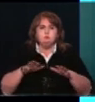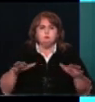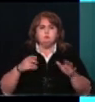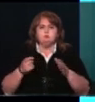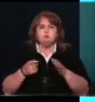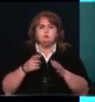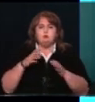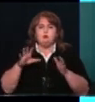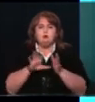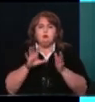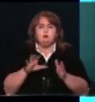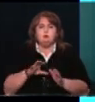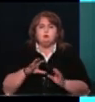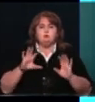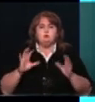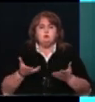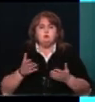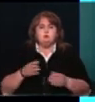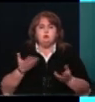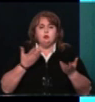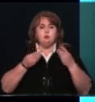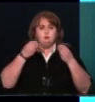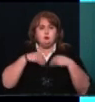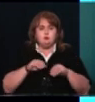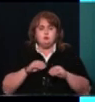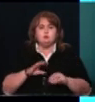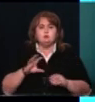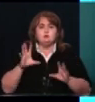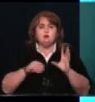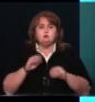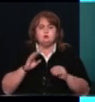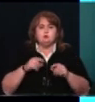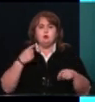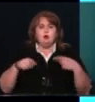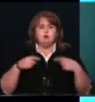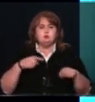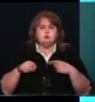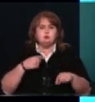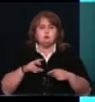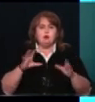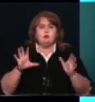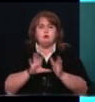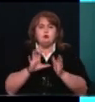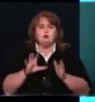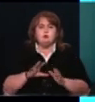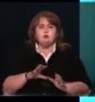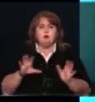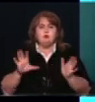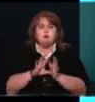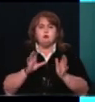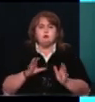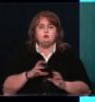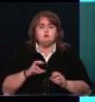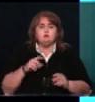И излучение энергии происходит или поглощение энергии за счет разности энергий